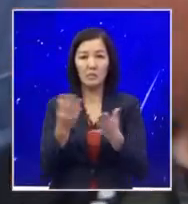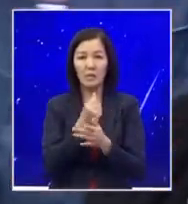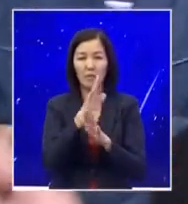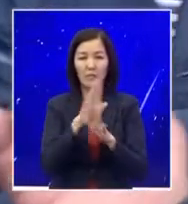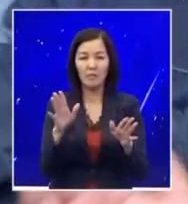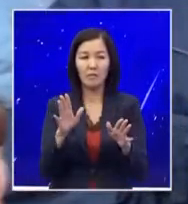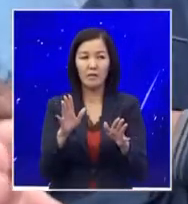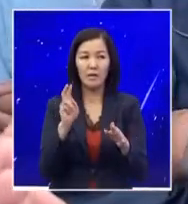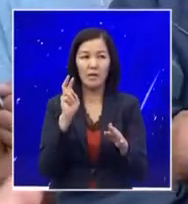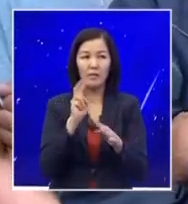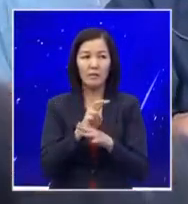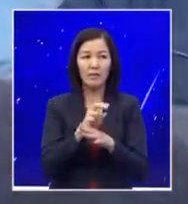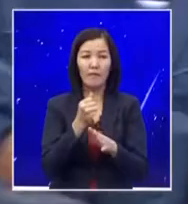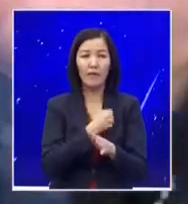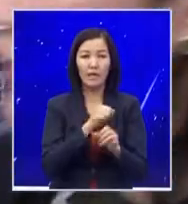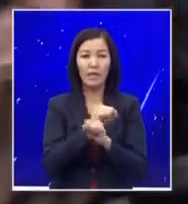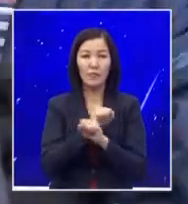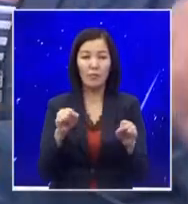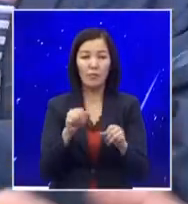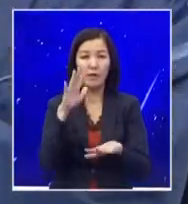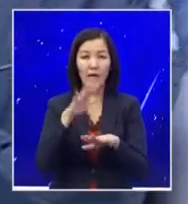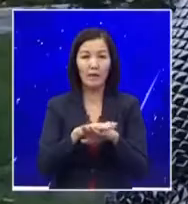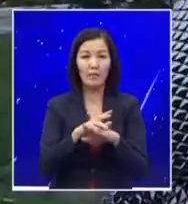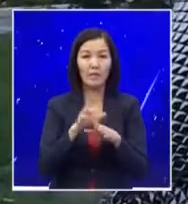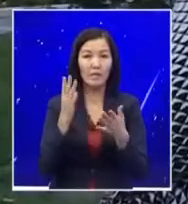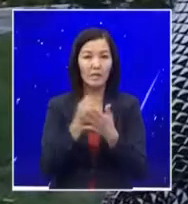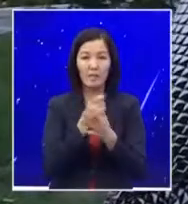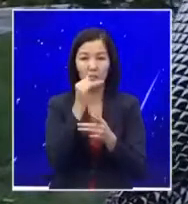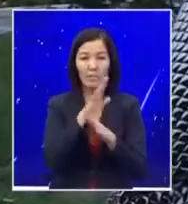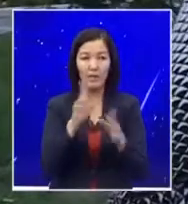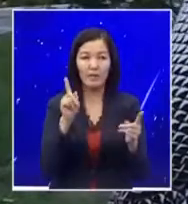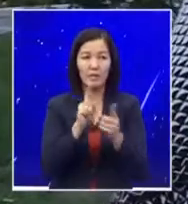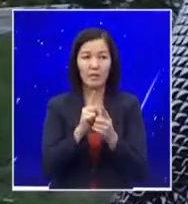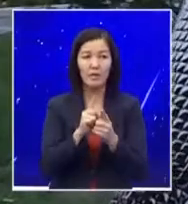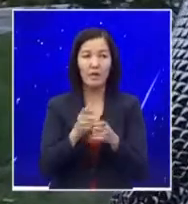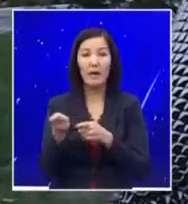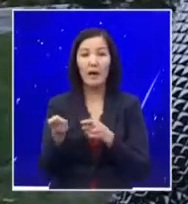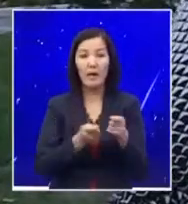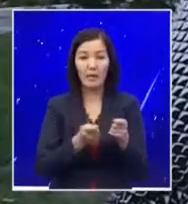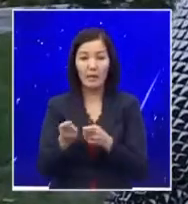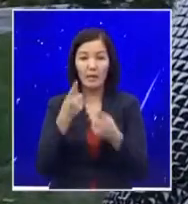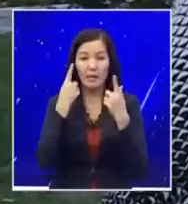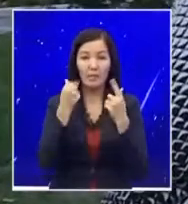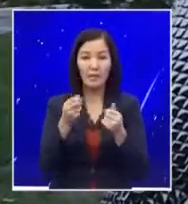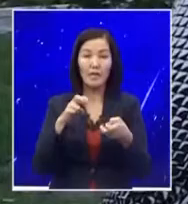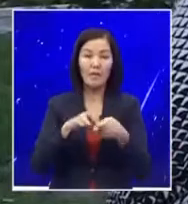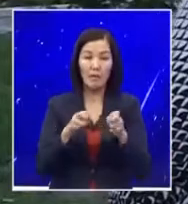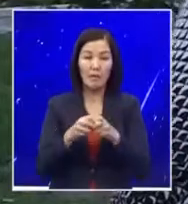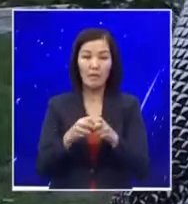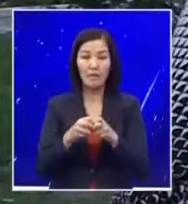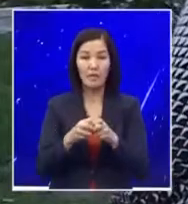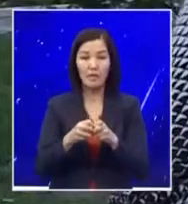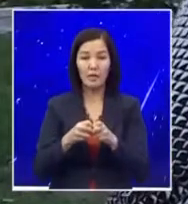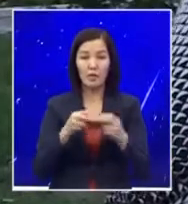десең, военныйлар жібермейді. Әкімге барайын десең, оны таппайсың. Біз көріп тұрмыз, акимат та оны біледі, ол проблеманы.